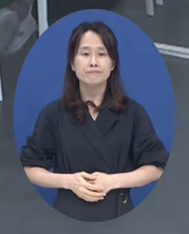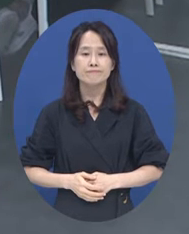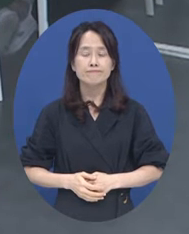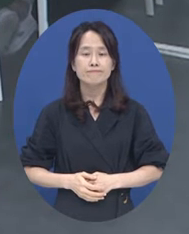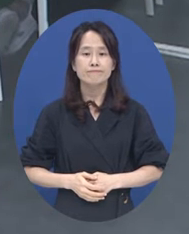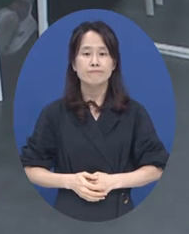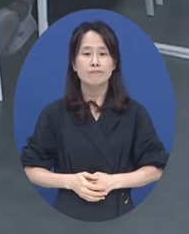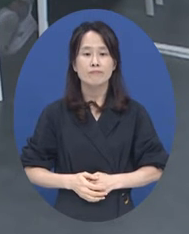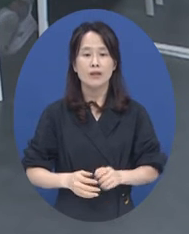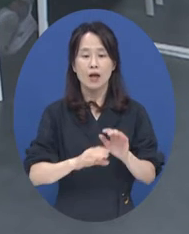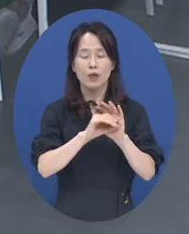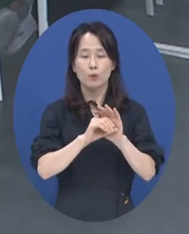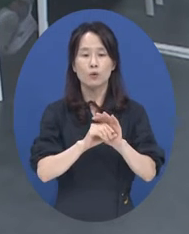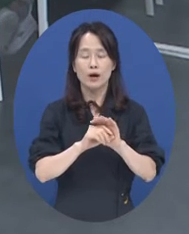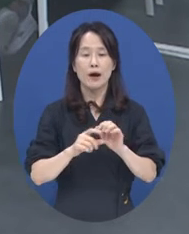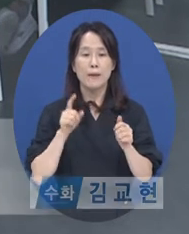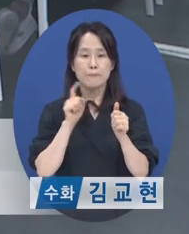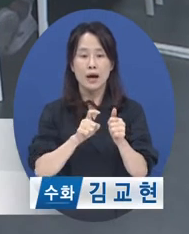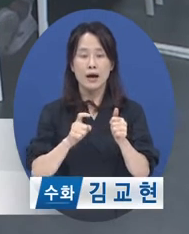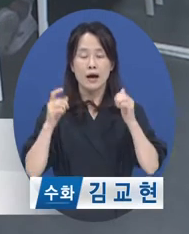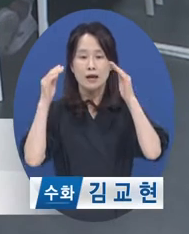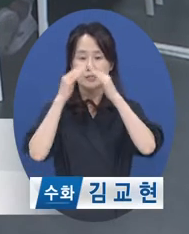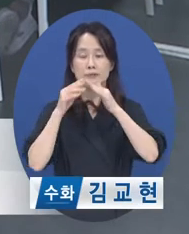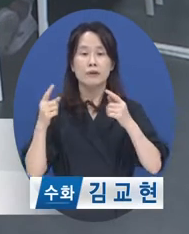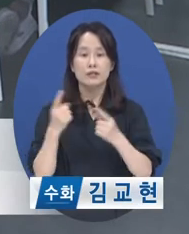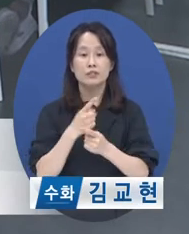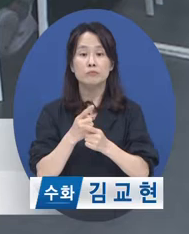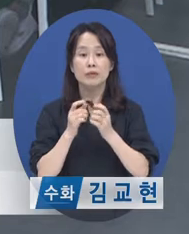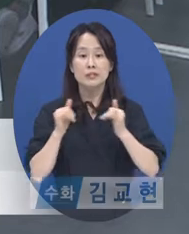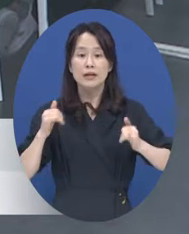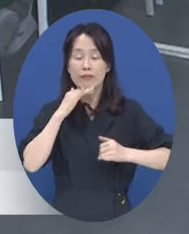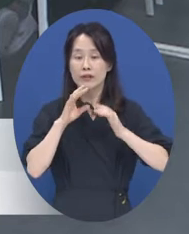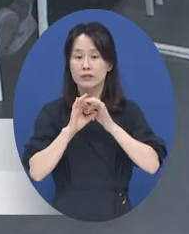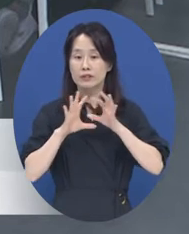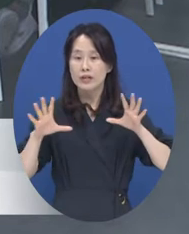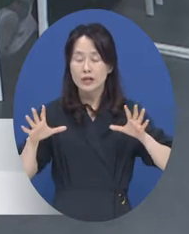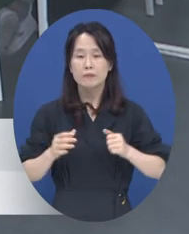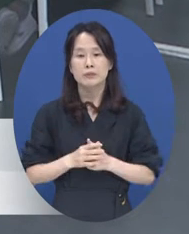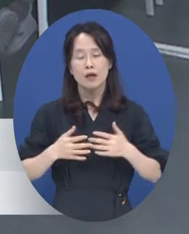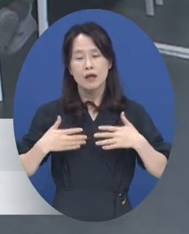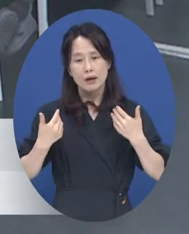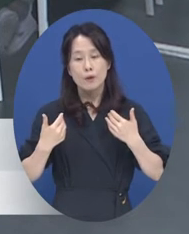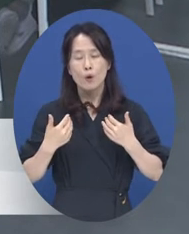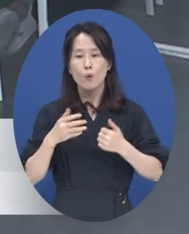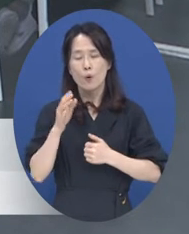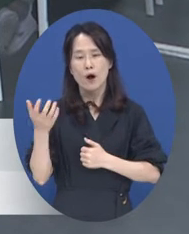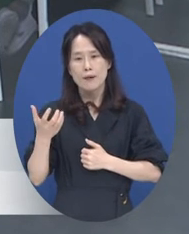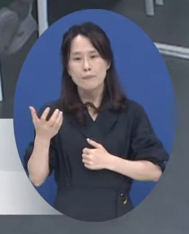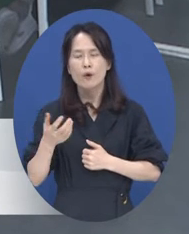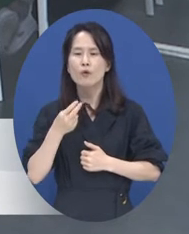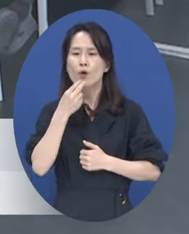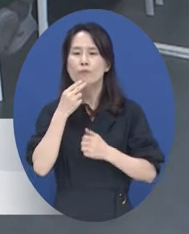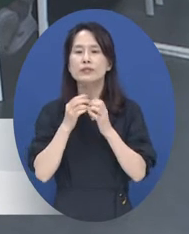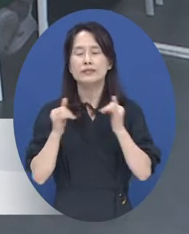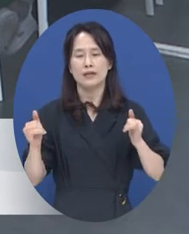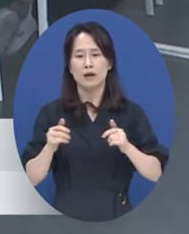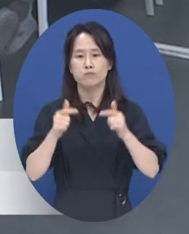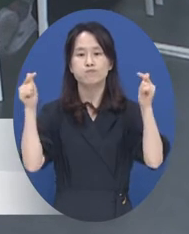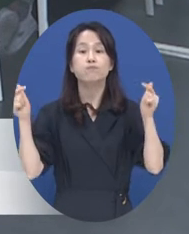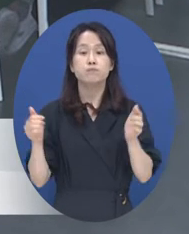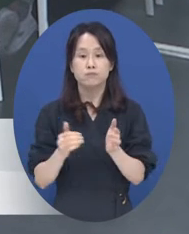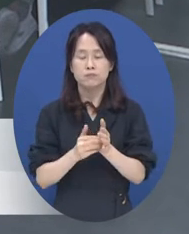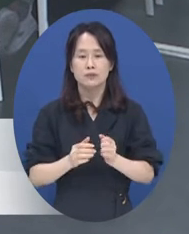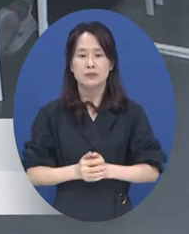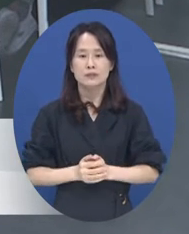정부가 코로나19 재택치료 적용 대상자를 연령에 상관없이 경증, 무증상자로 확대했습니다. 이에 따라